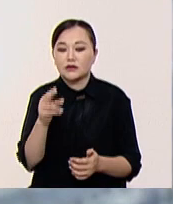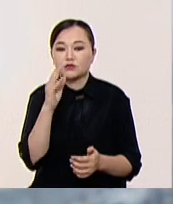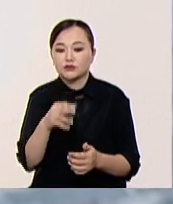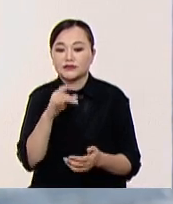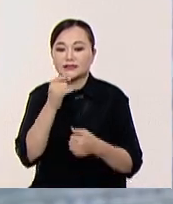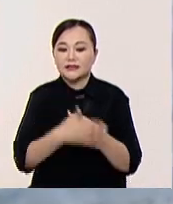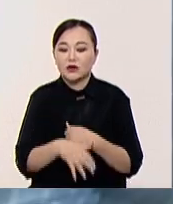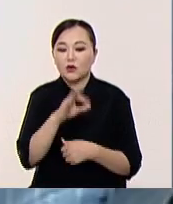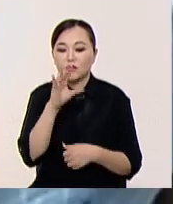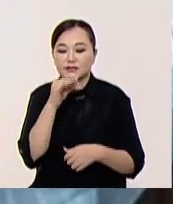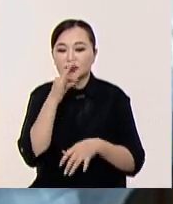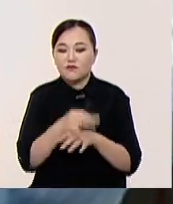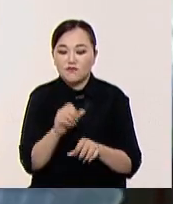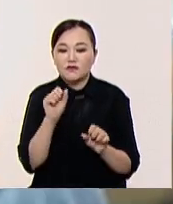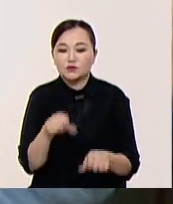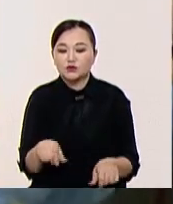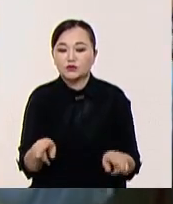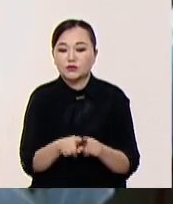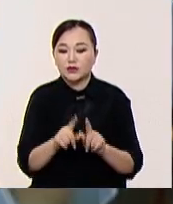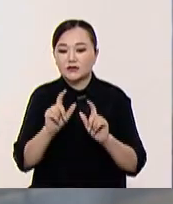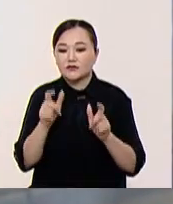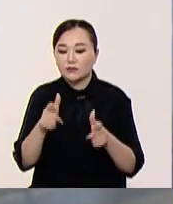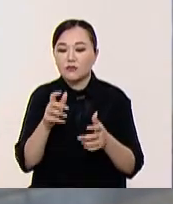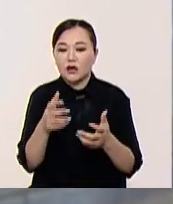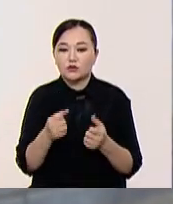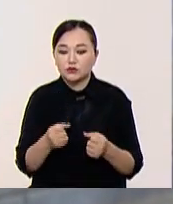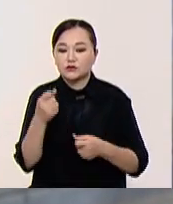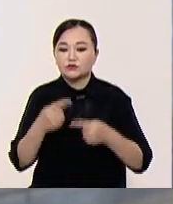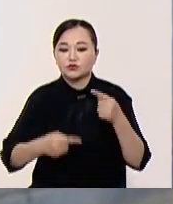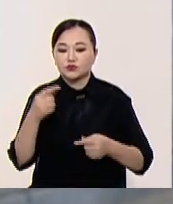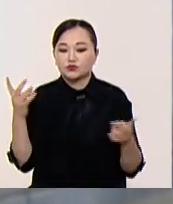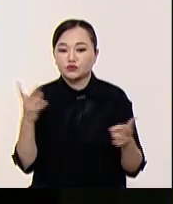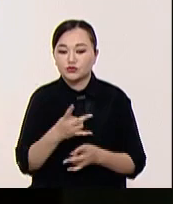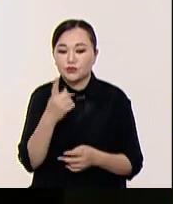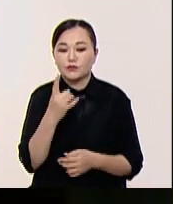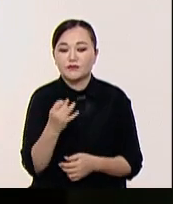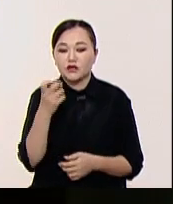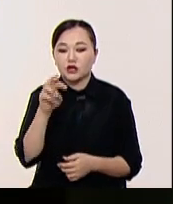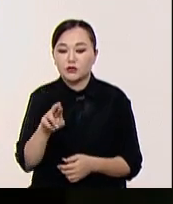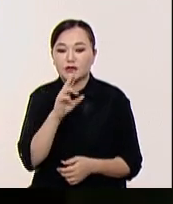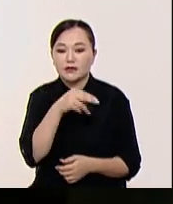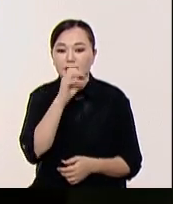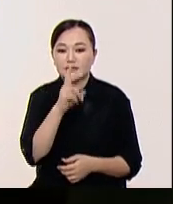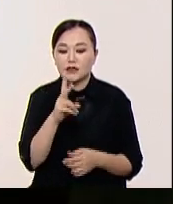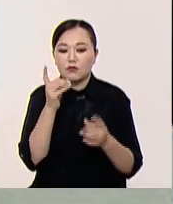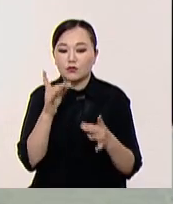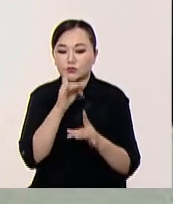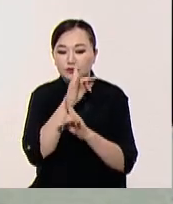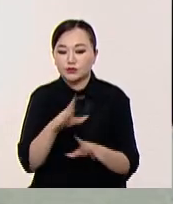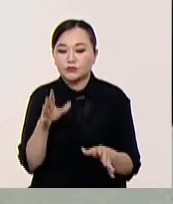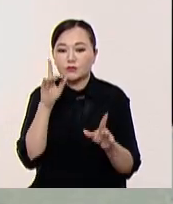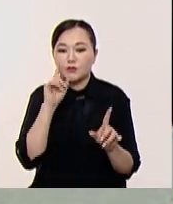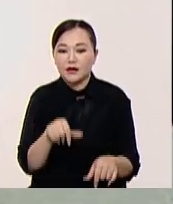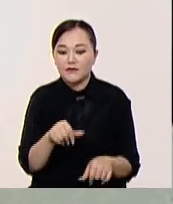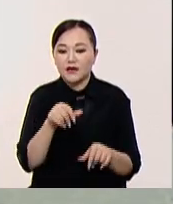ОСИ рассказали, что это возможно, но такие квитанции получится оспорить, так как с 1 июля КСК просто не будет иметь